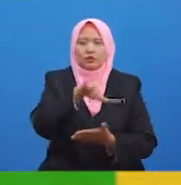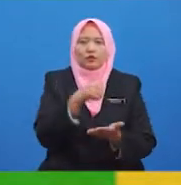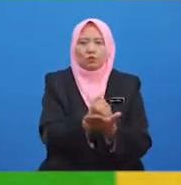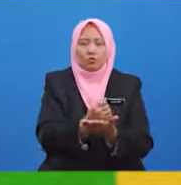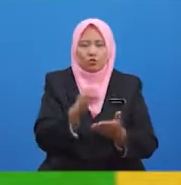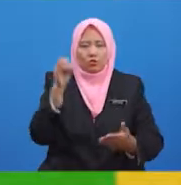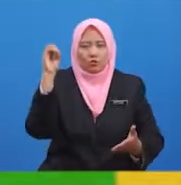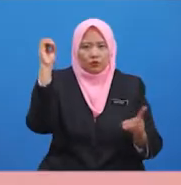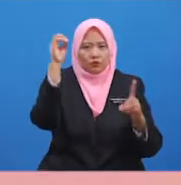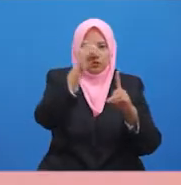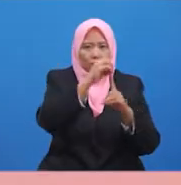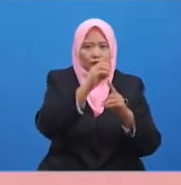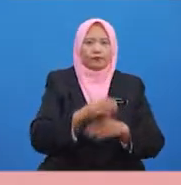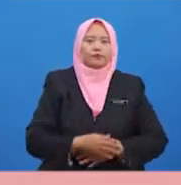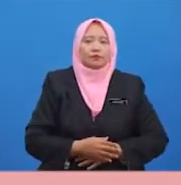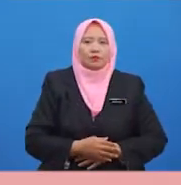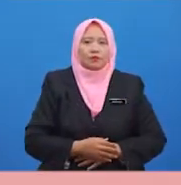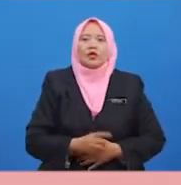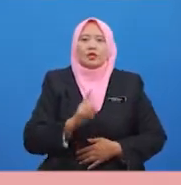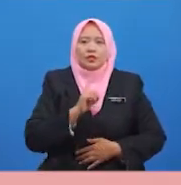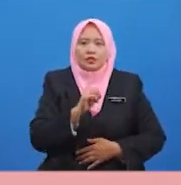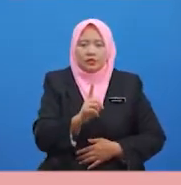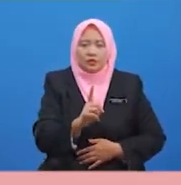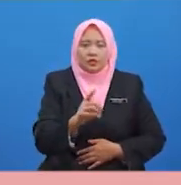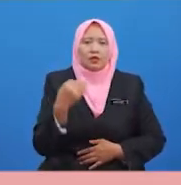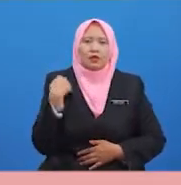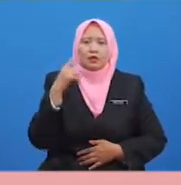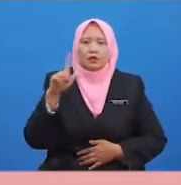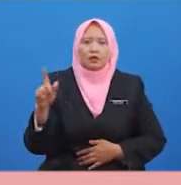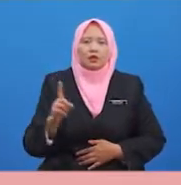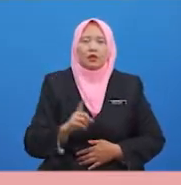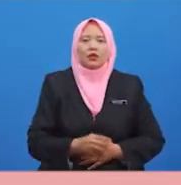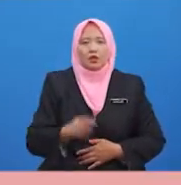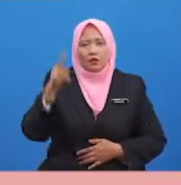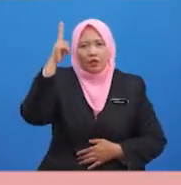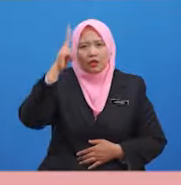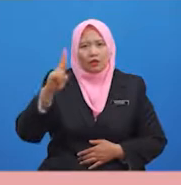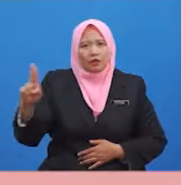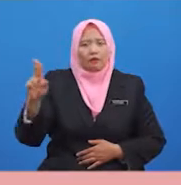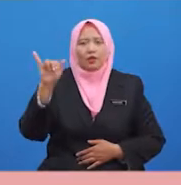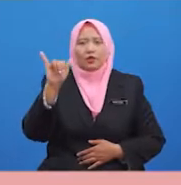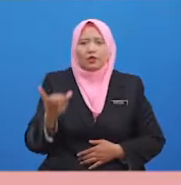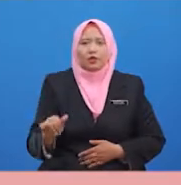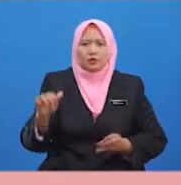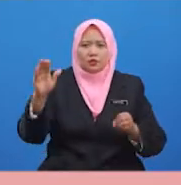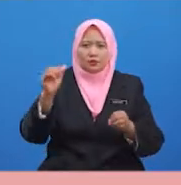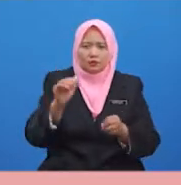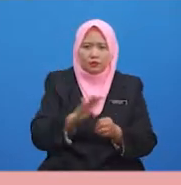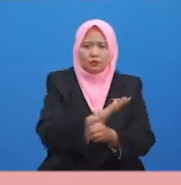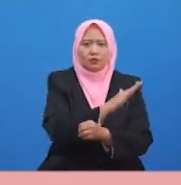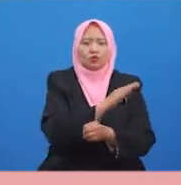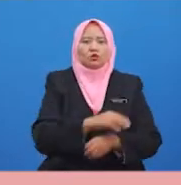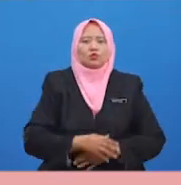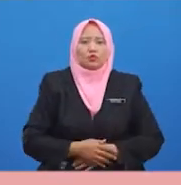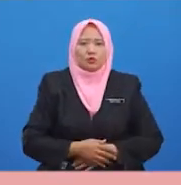dikasihi sekalian, Islam adalah agama yang sempurna, merangkumi hubungan dengan